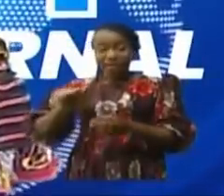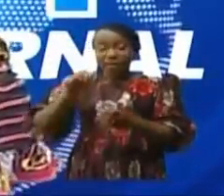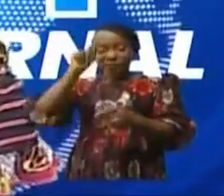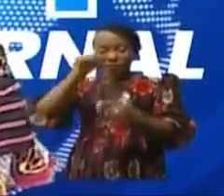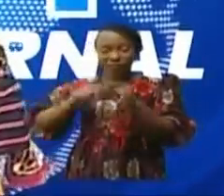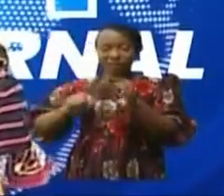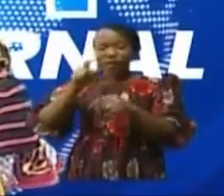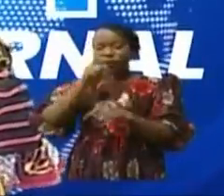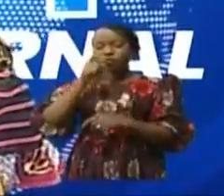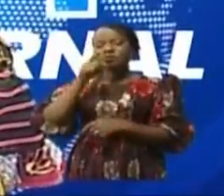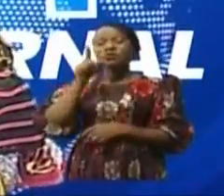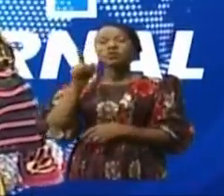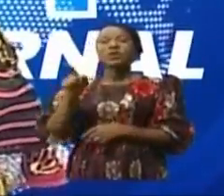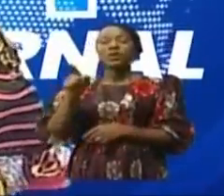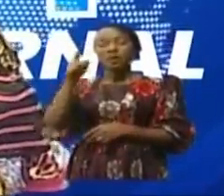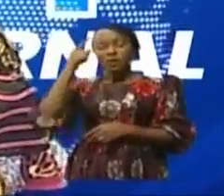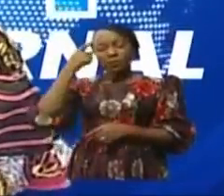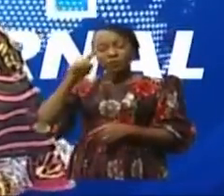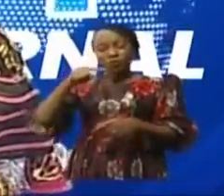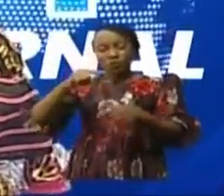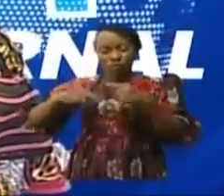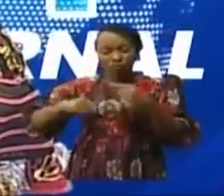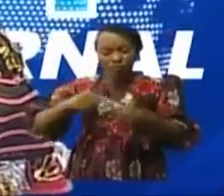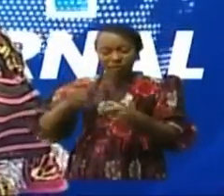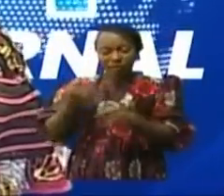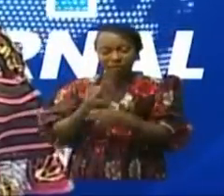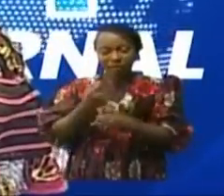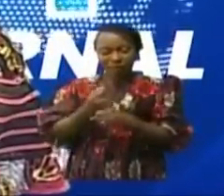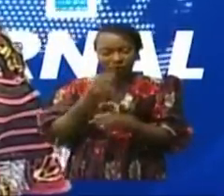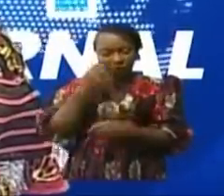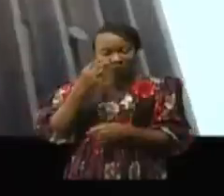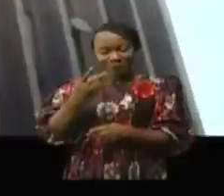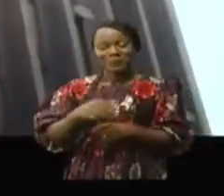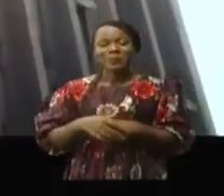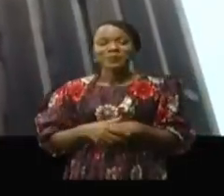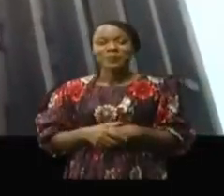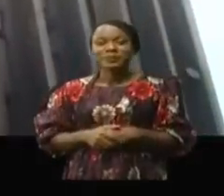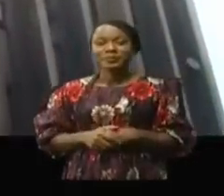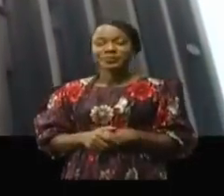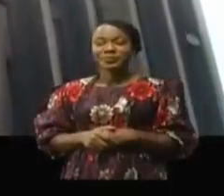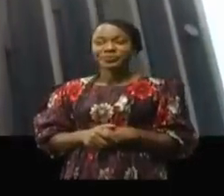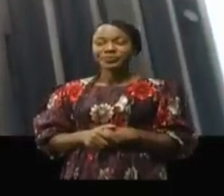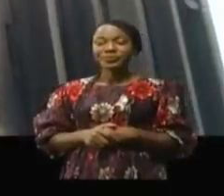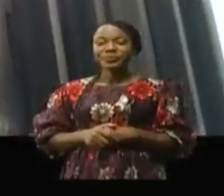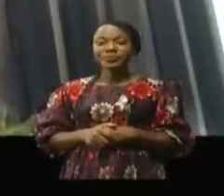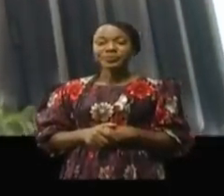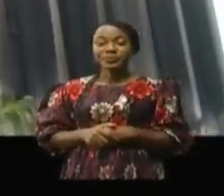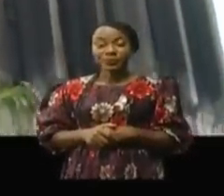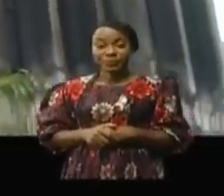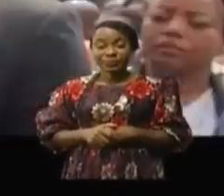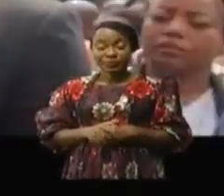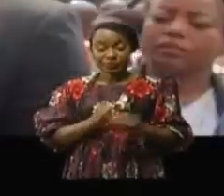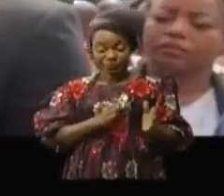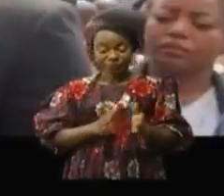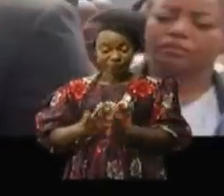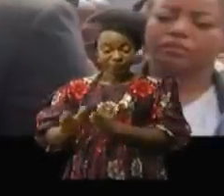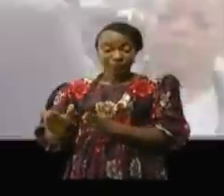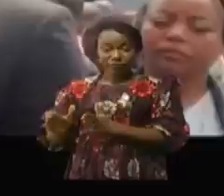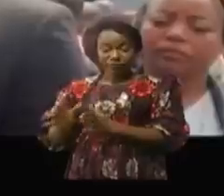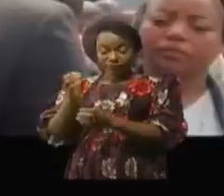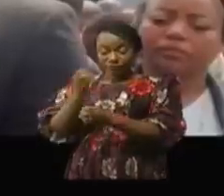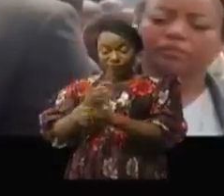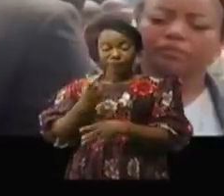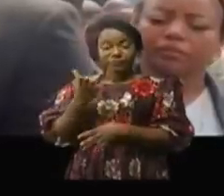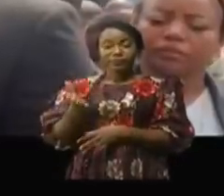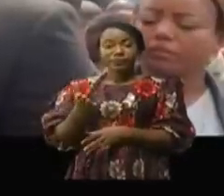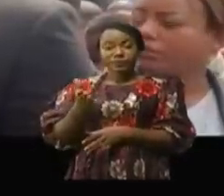s'est investi pour le démarrage urgent de ses travaux. Nadine Pilosso. Clairement indiqué que toutes les dispositions évidemment seront prises